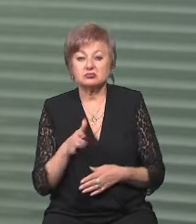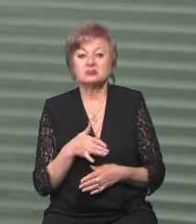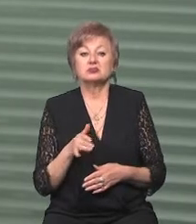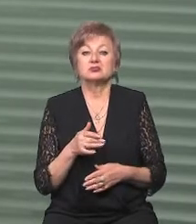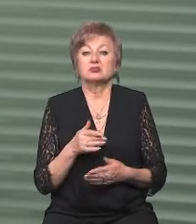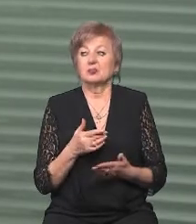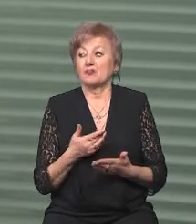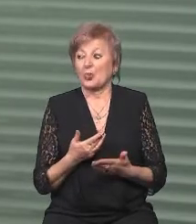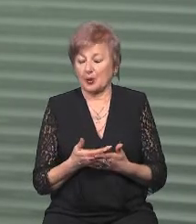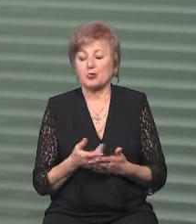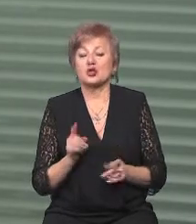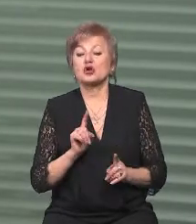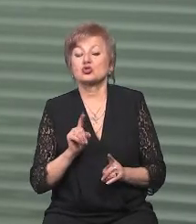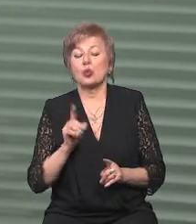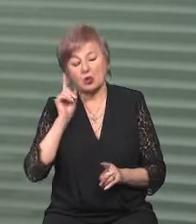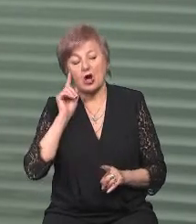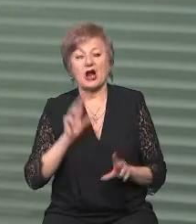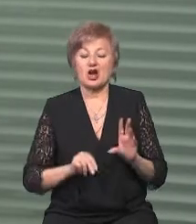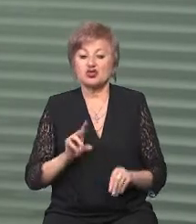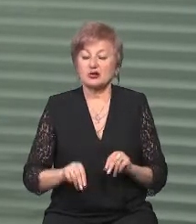умовно ми розраховували.